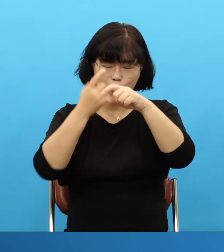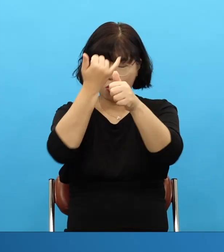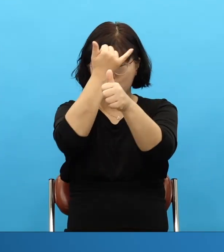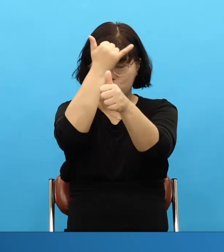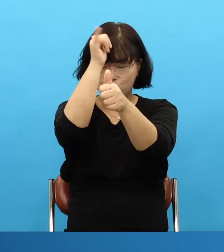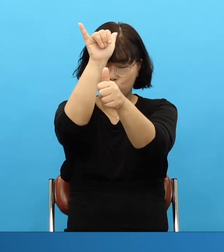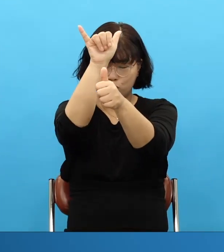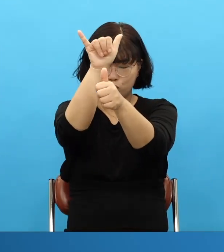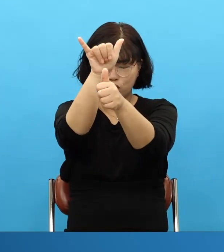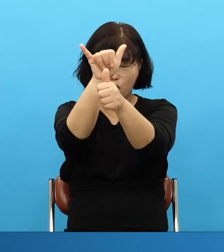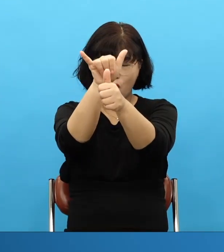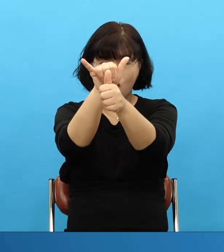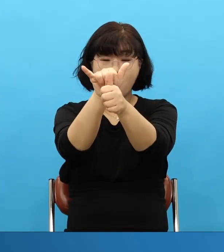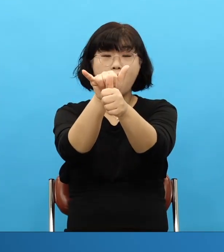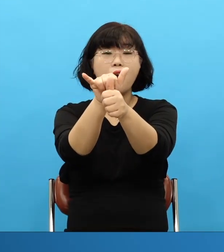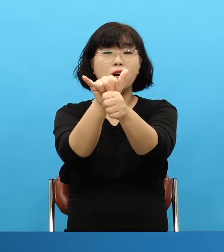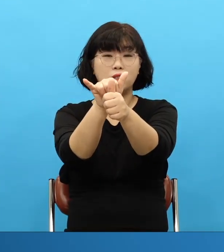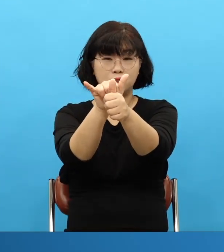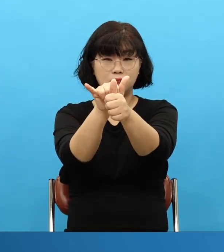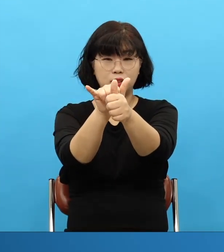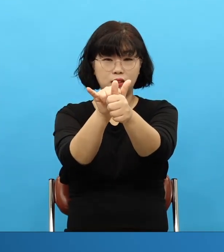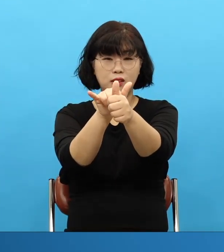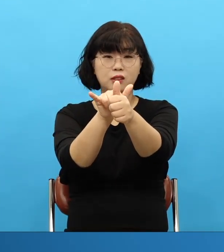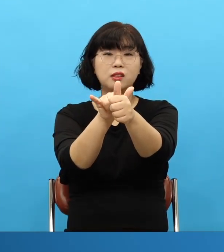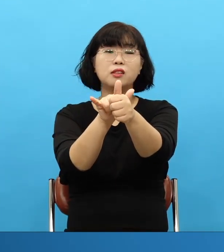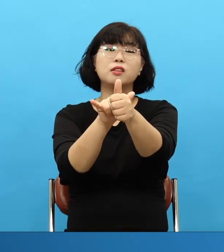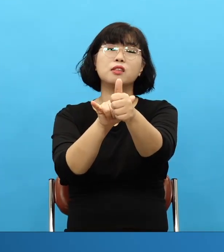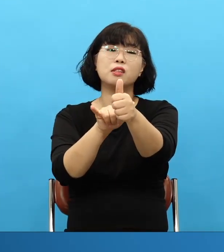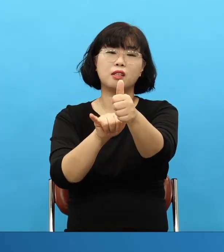죽도록 주를 전하니